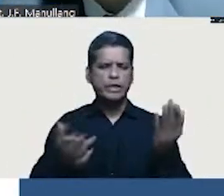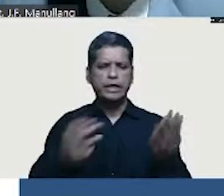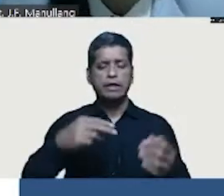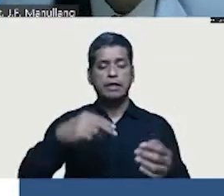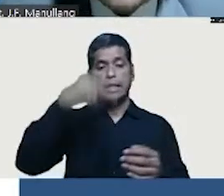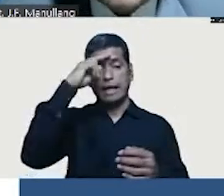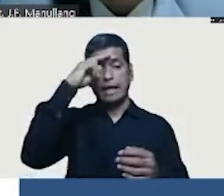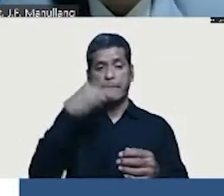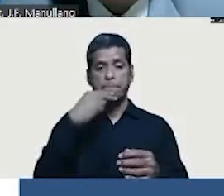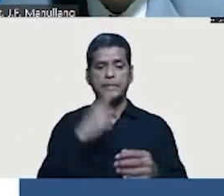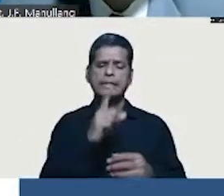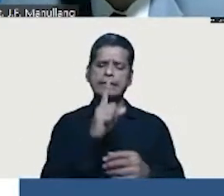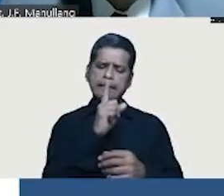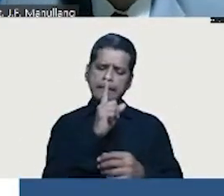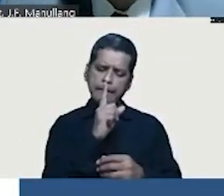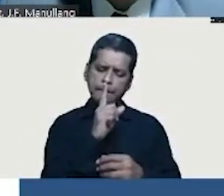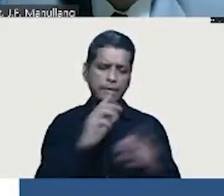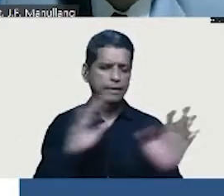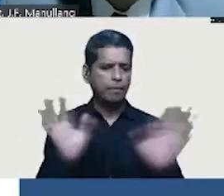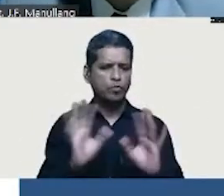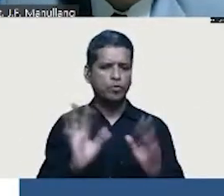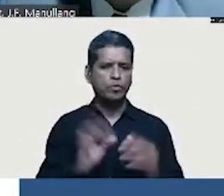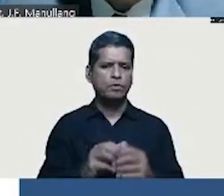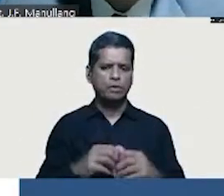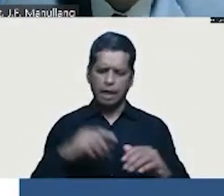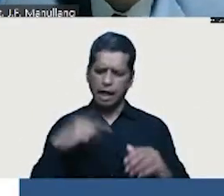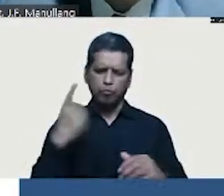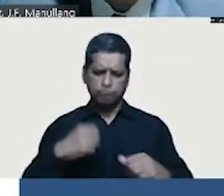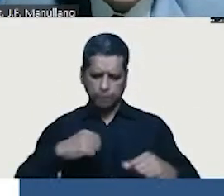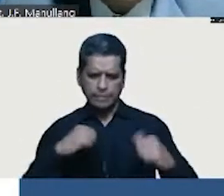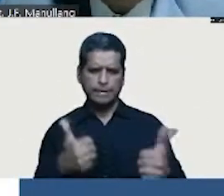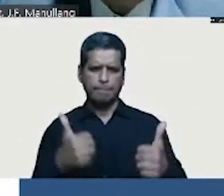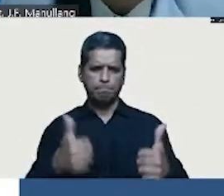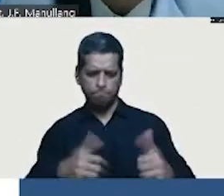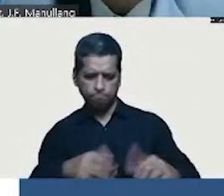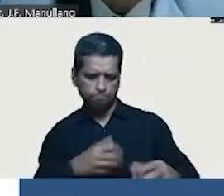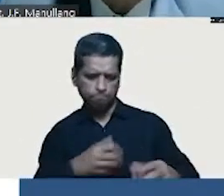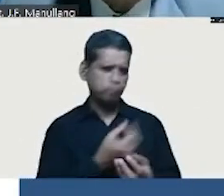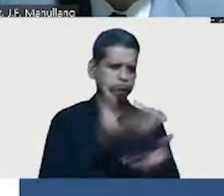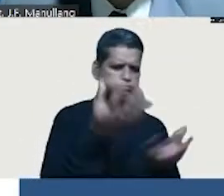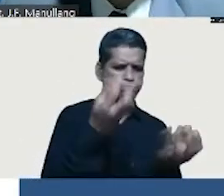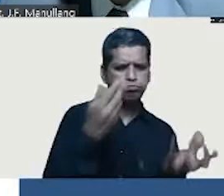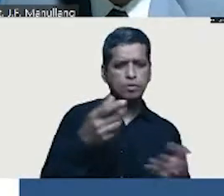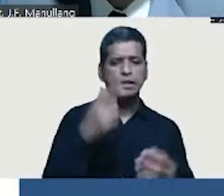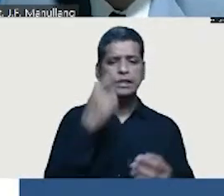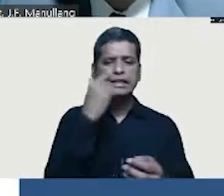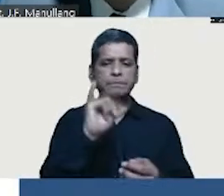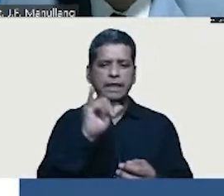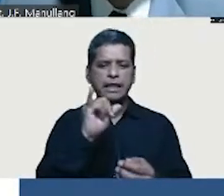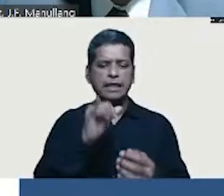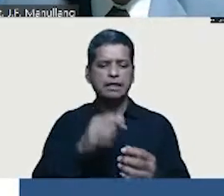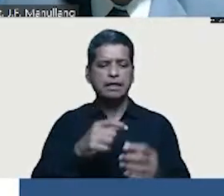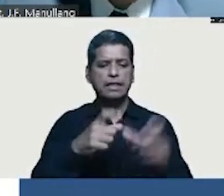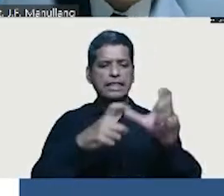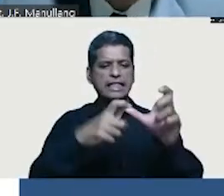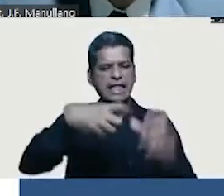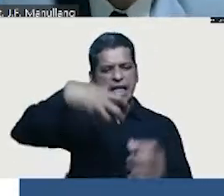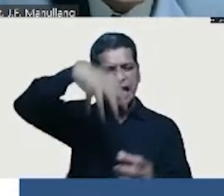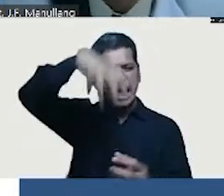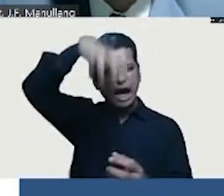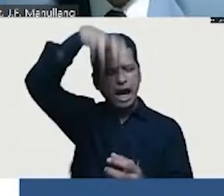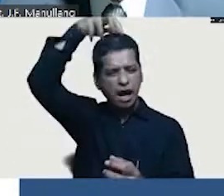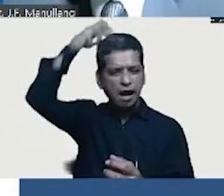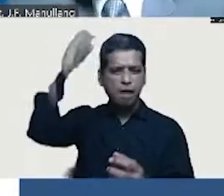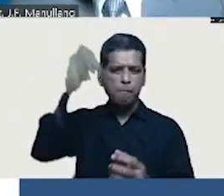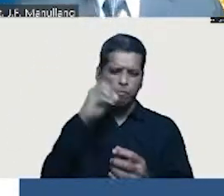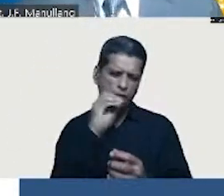pasti bisa Hai bagaimana singa mengaung Siapa yang tidak takut Tuhan telah